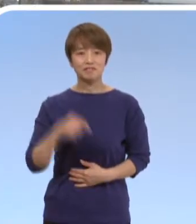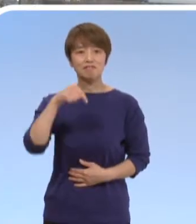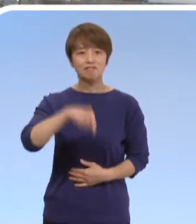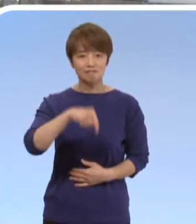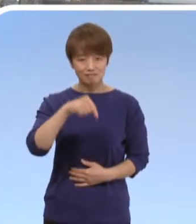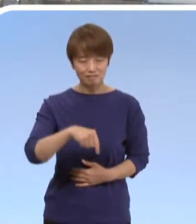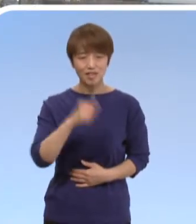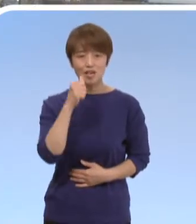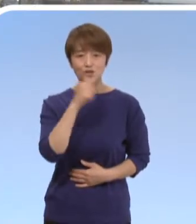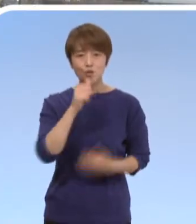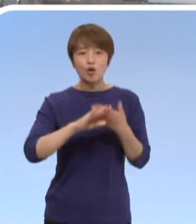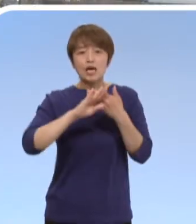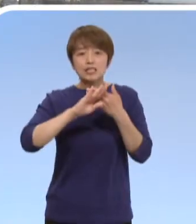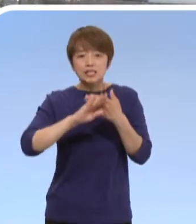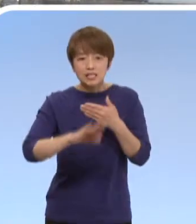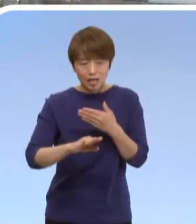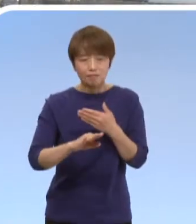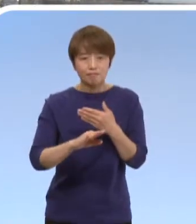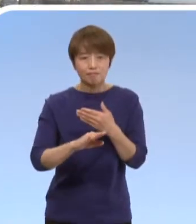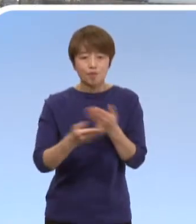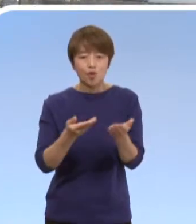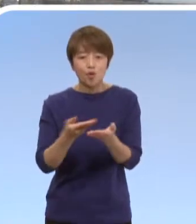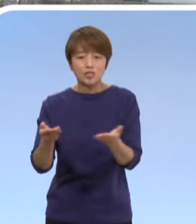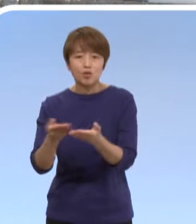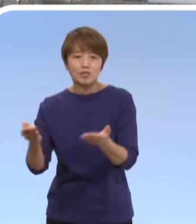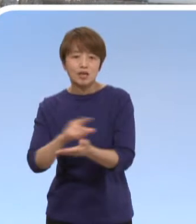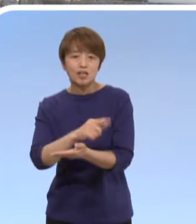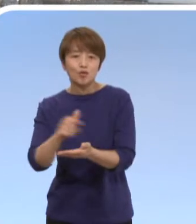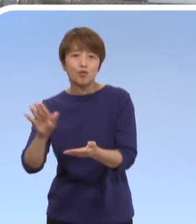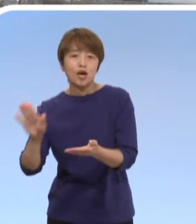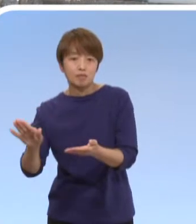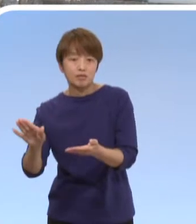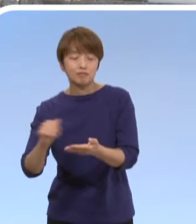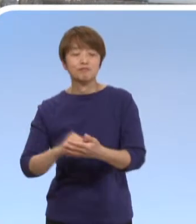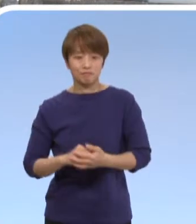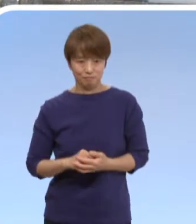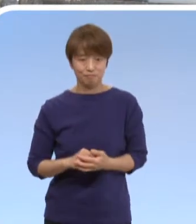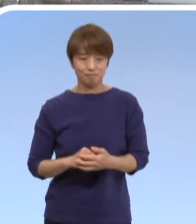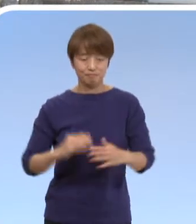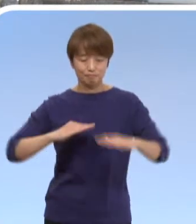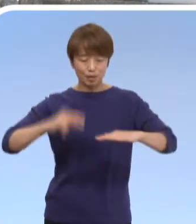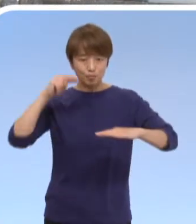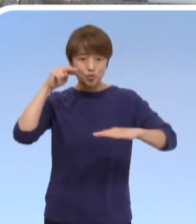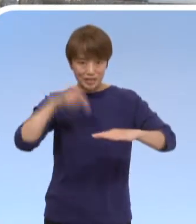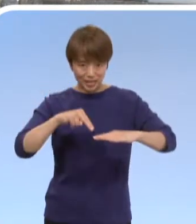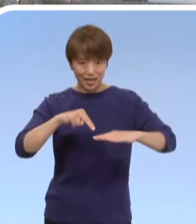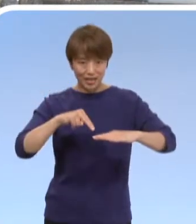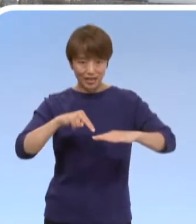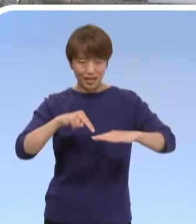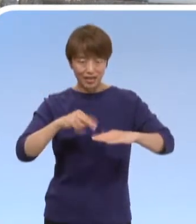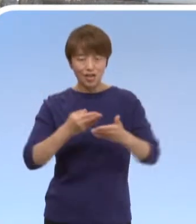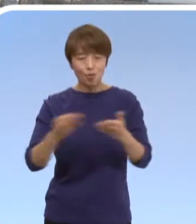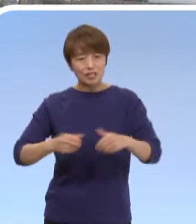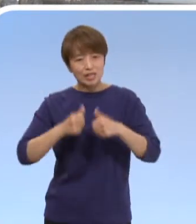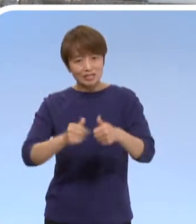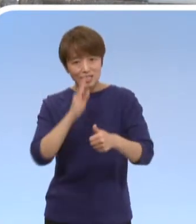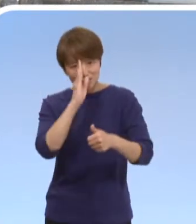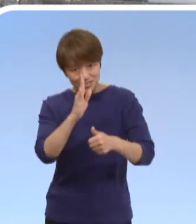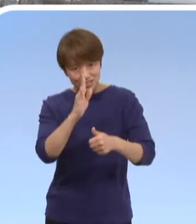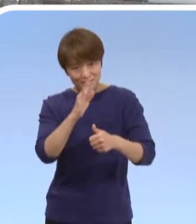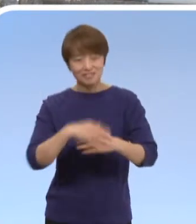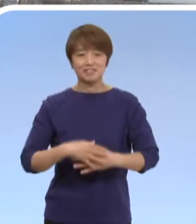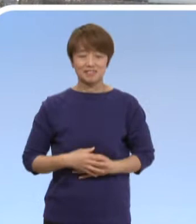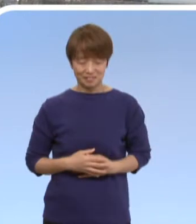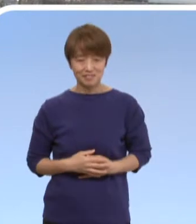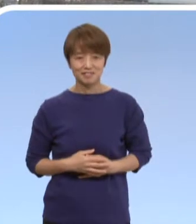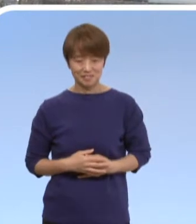稲川町には紹介したお店以外にも絶品しし肉グルメがいっぱいです。このマップを持って食べ歩きしに来